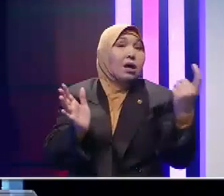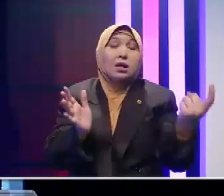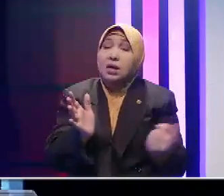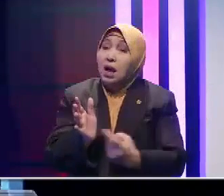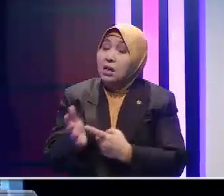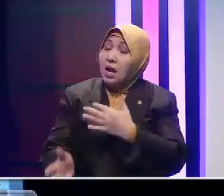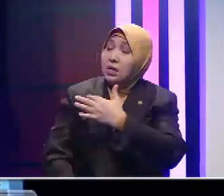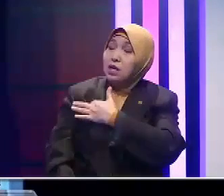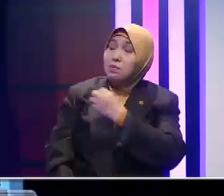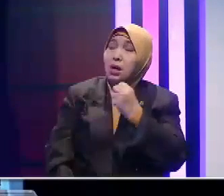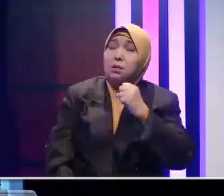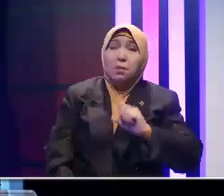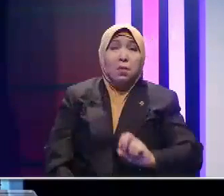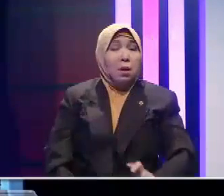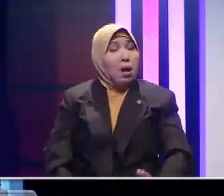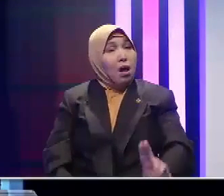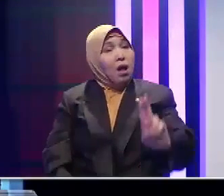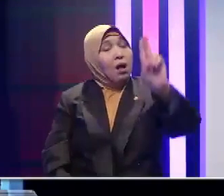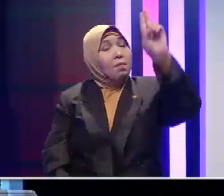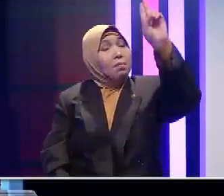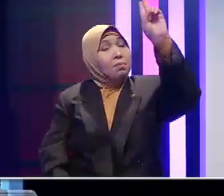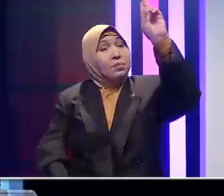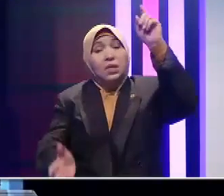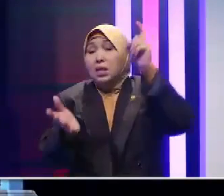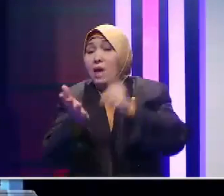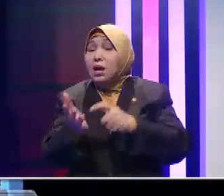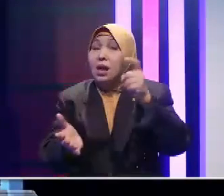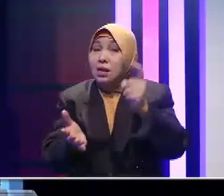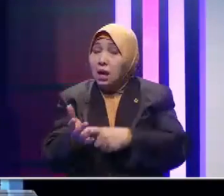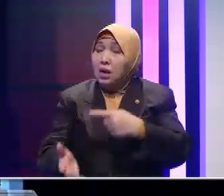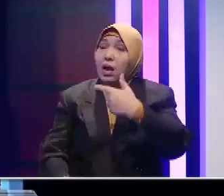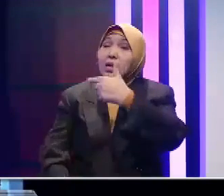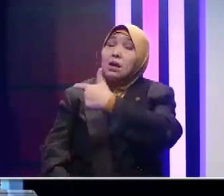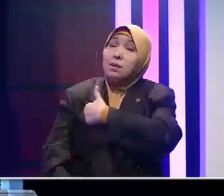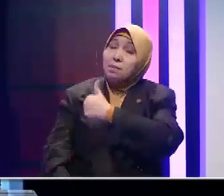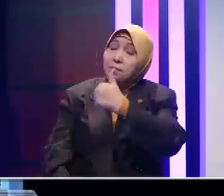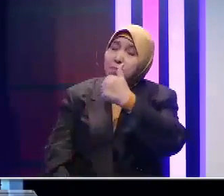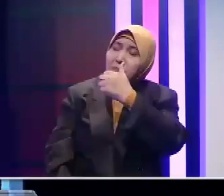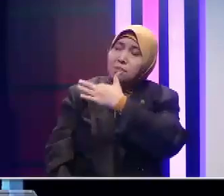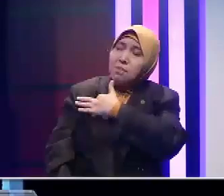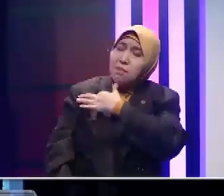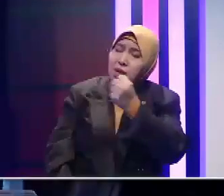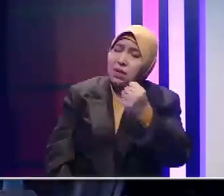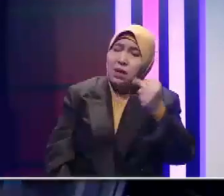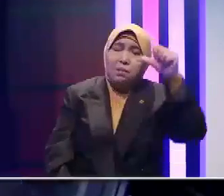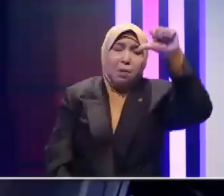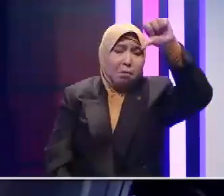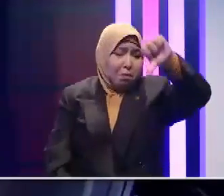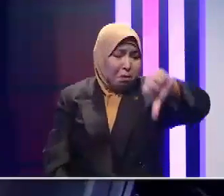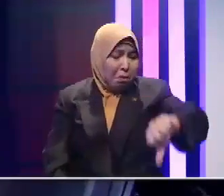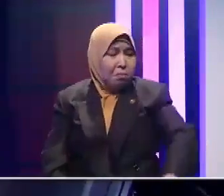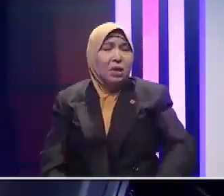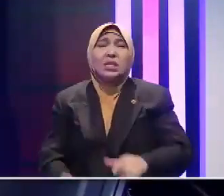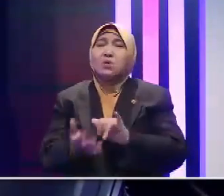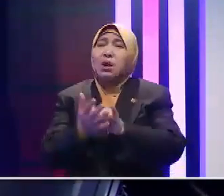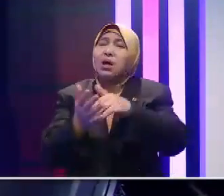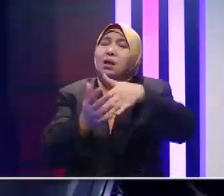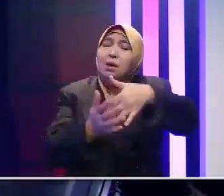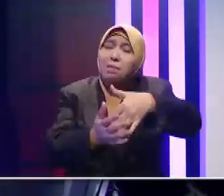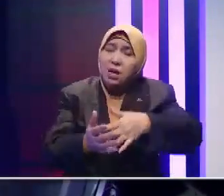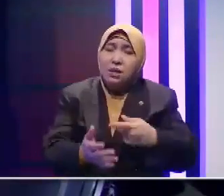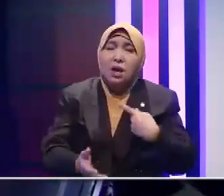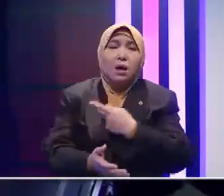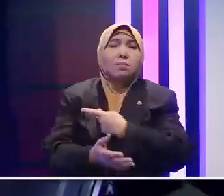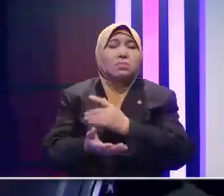kami menaik, kadang-kadang iman kami menurun, Ya Allah. Itulah kelemahan kami sebagai hamba-Mu,